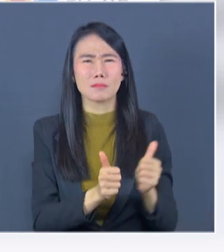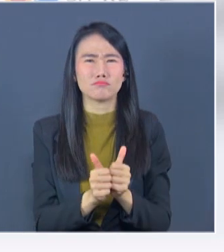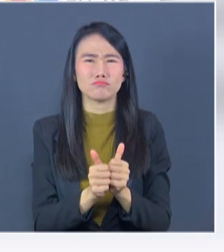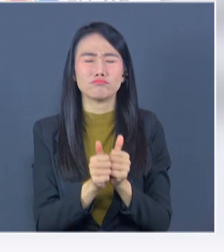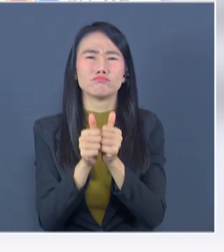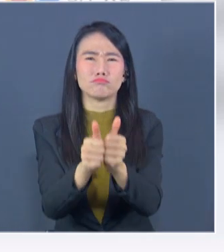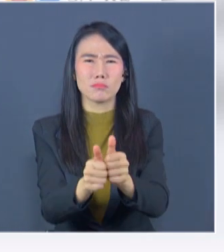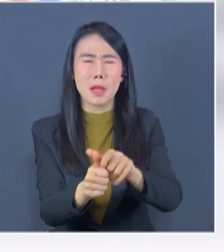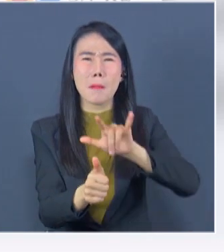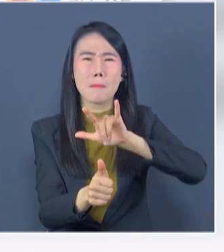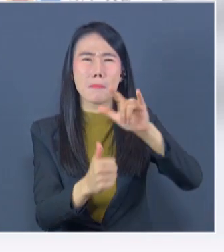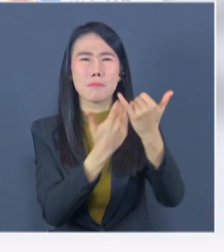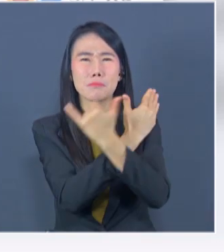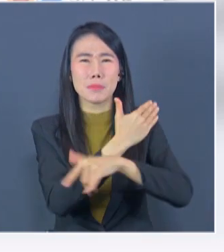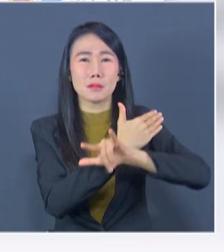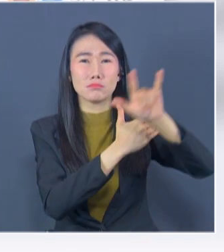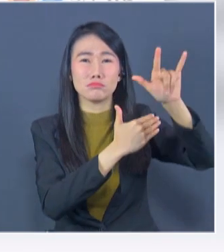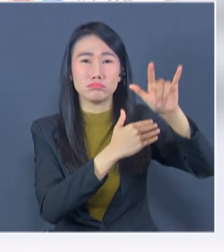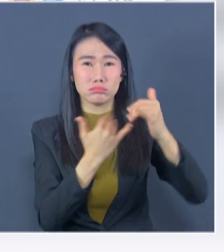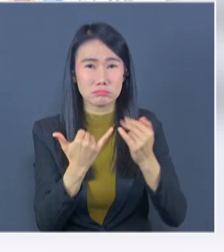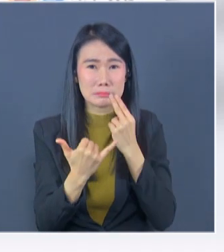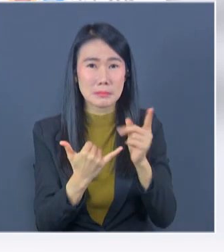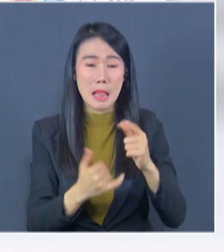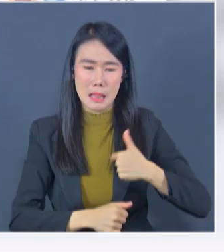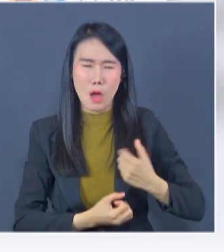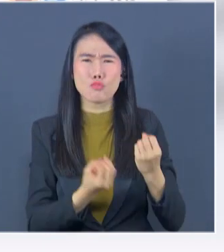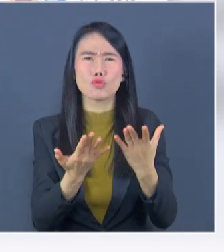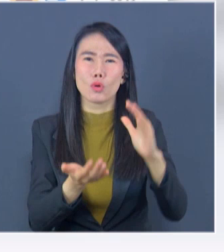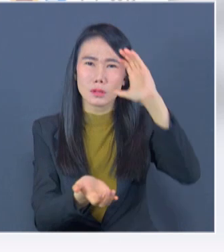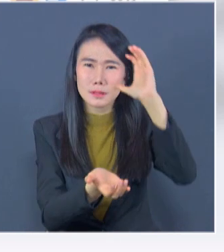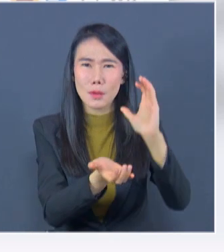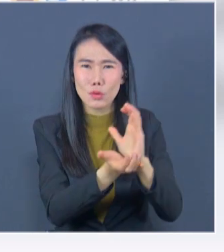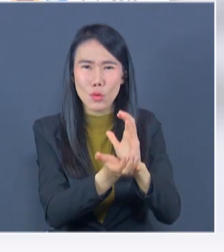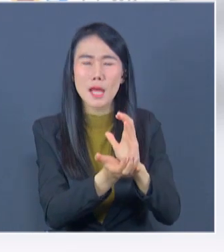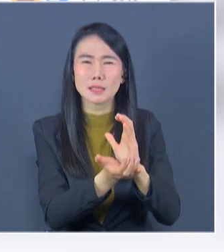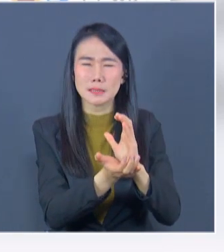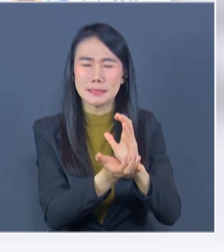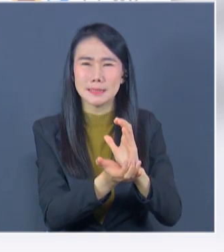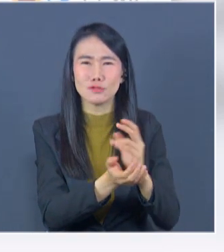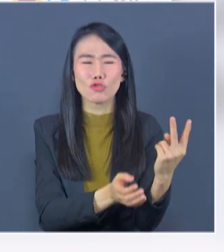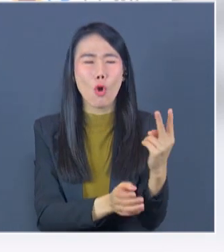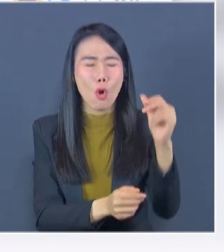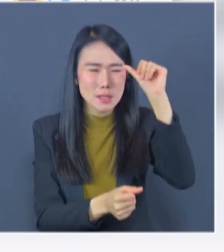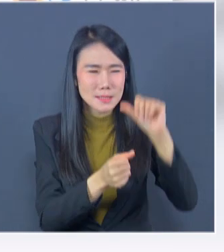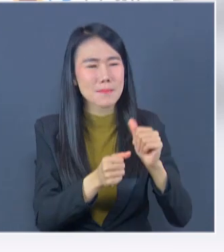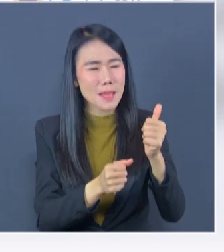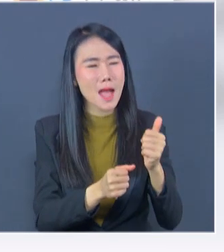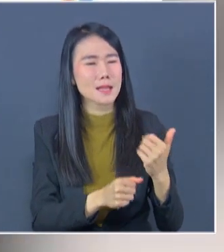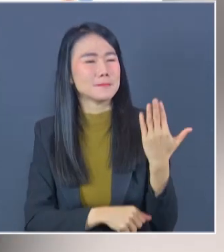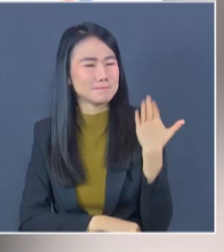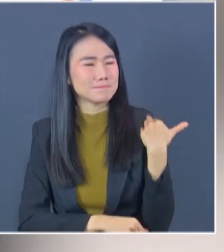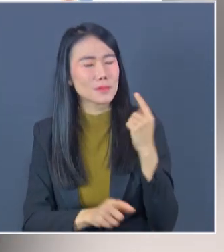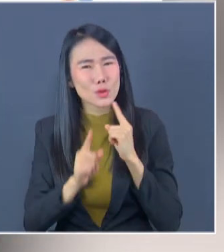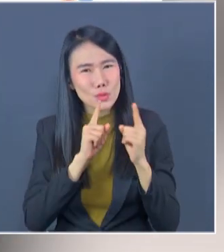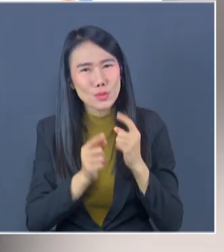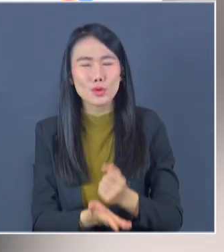างกลับต่างประเทศแล้วบังเอิญตอนไปส่งเนี่ยเจอตำรวจที่จำทนายตั้มได้เลยเข้ามาทักและช่วยลูกความ